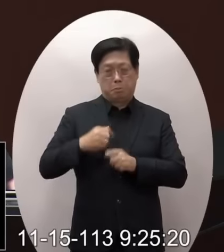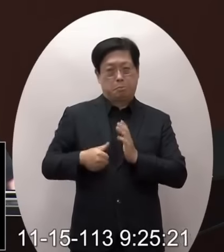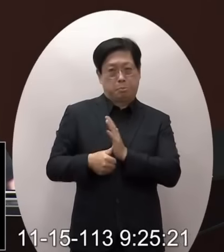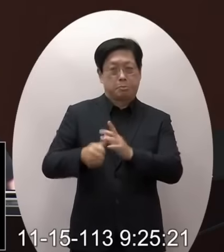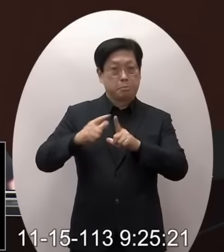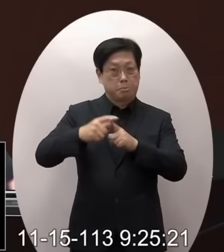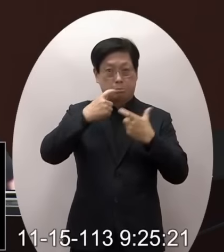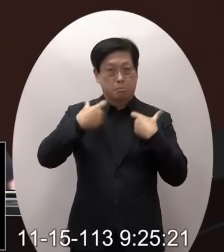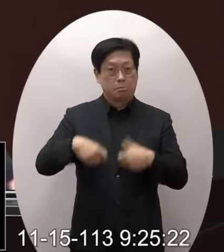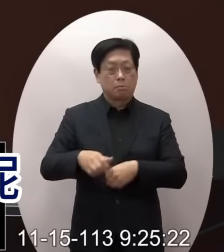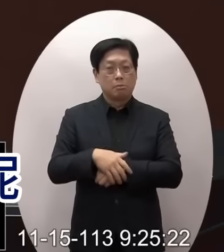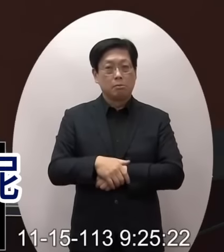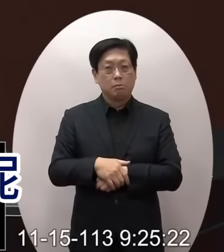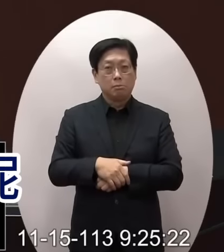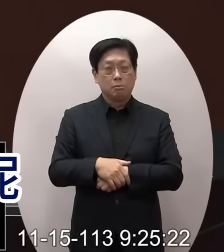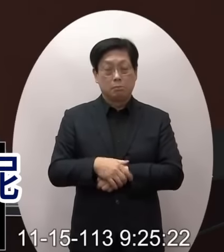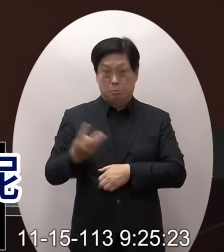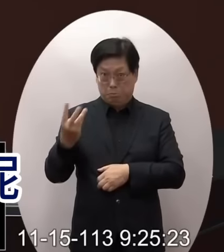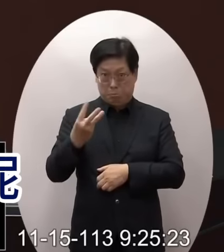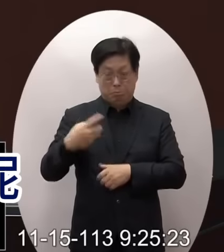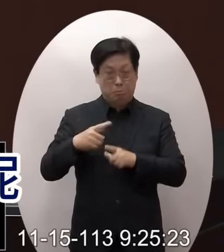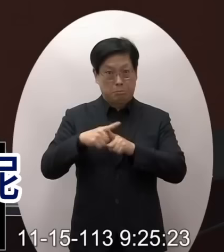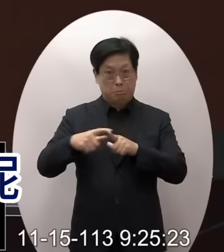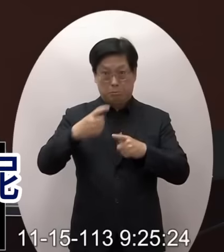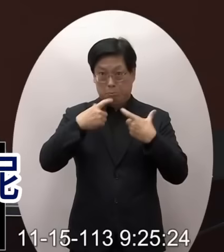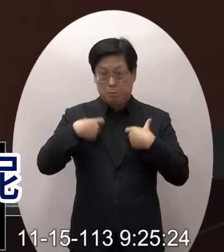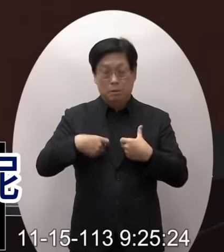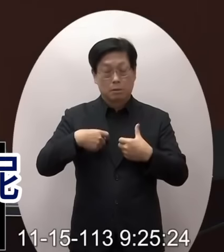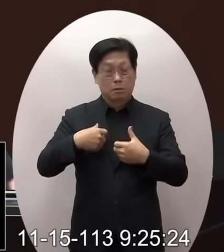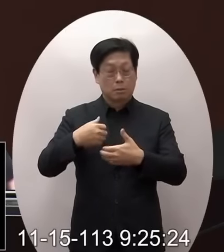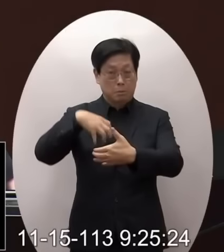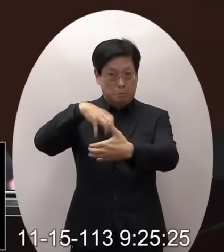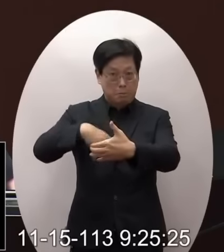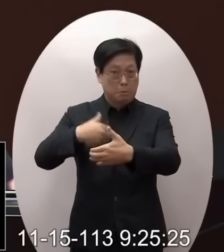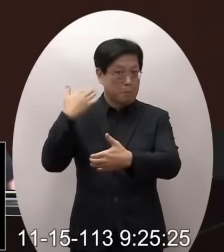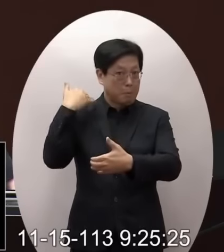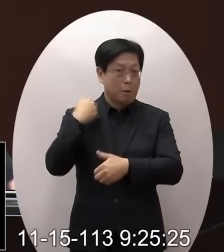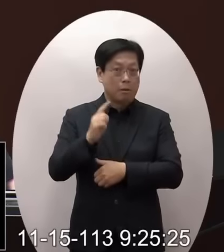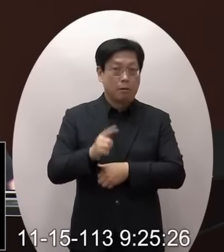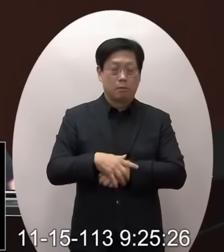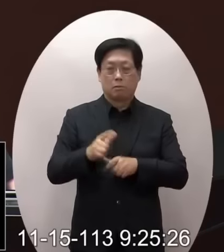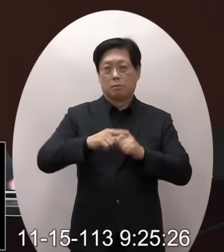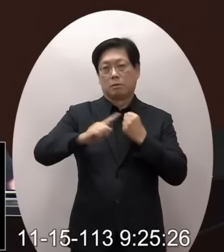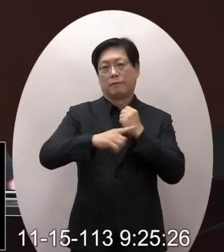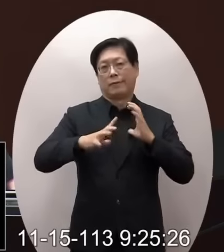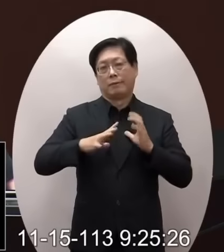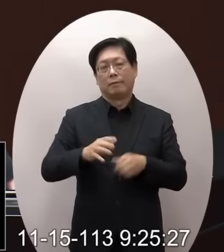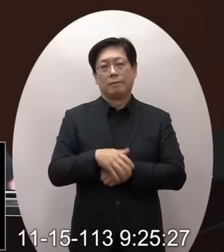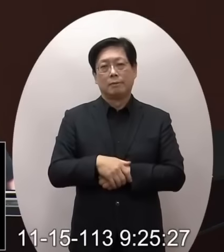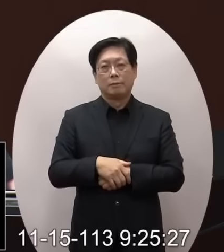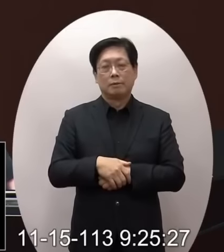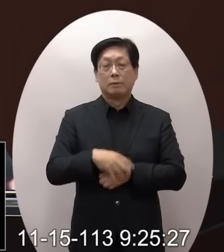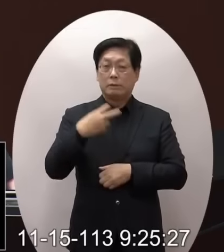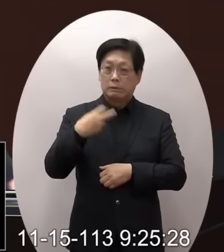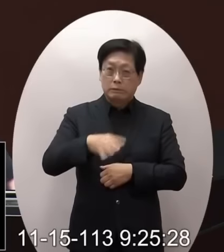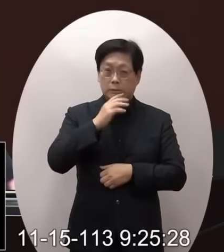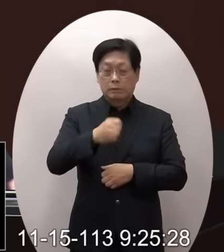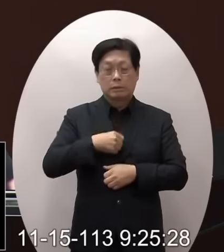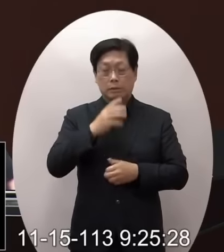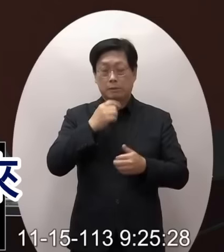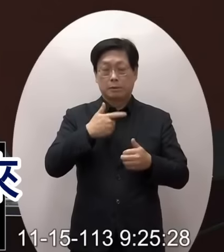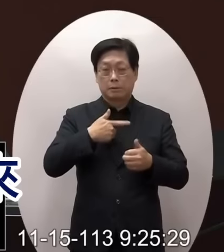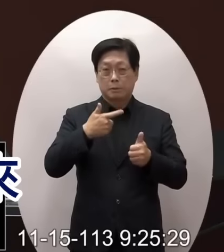师，三个王牌大律师背后是什么呢？背后是大法官，背后是废死联